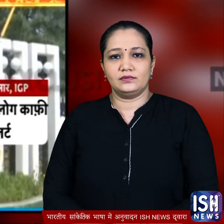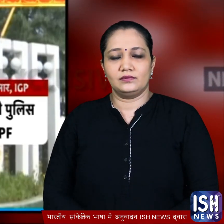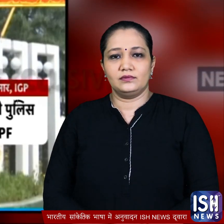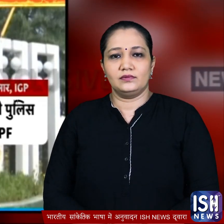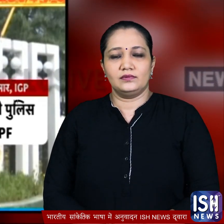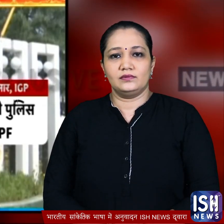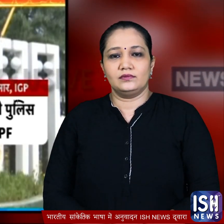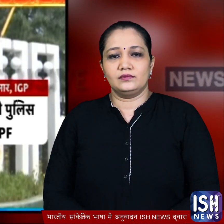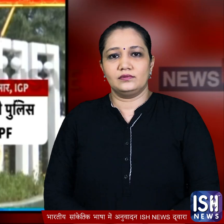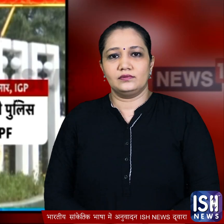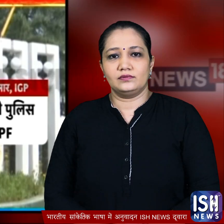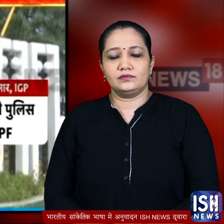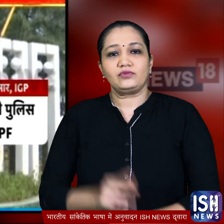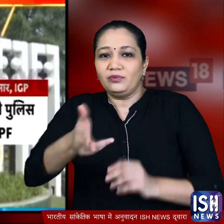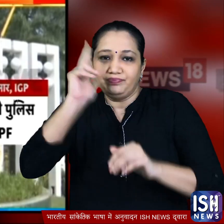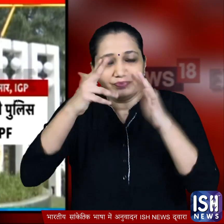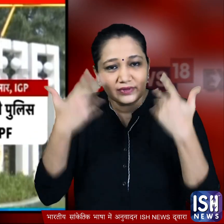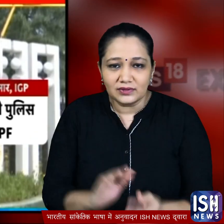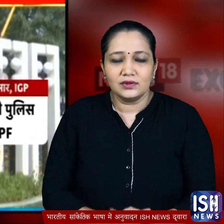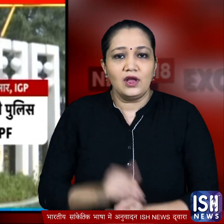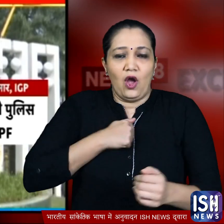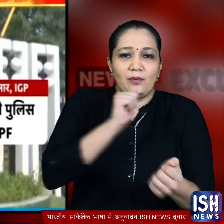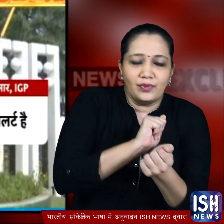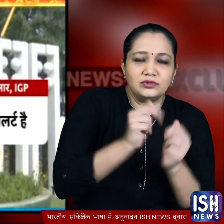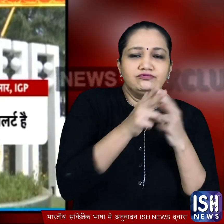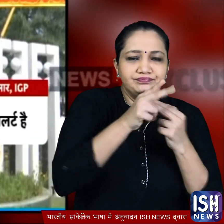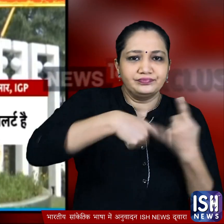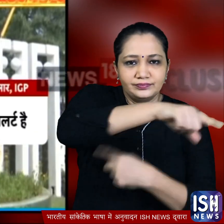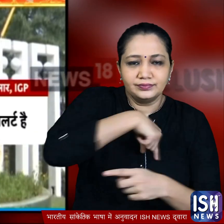लोग काफ़ी अलर्ट है, तो हमारी पुलिस, सीएपीएफ, आर्मी हर एक अलर्ट है।